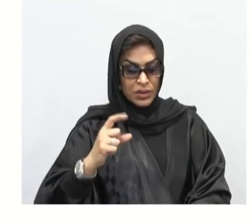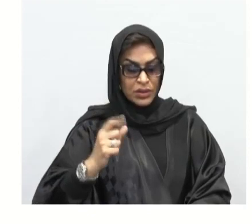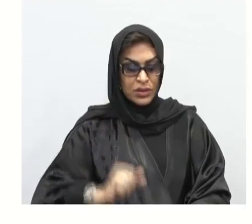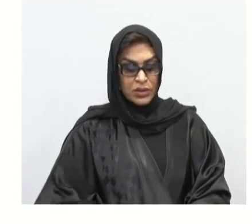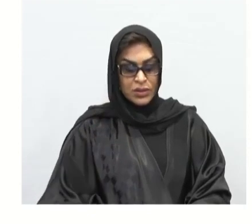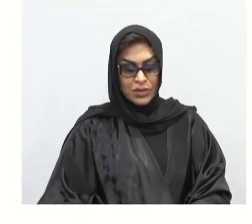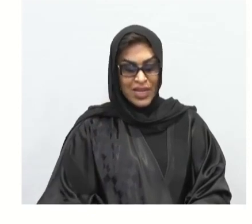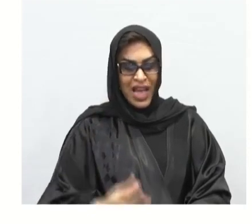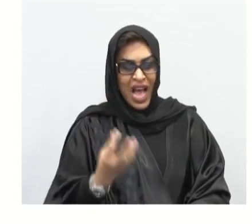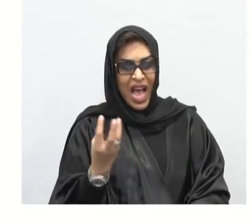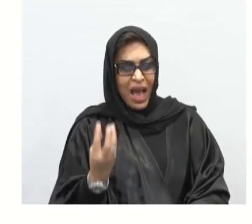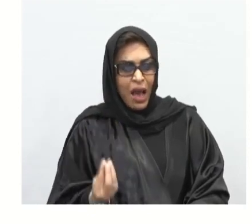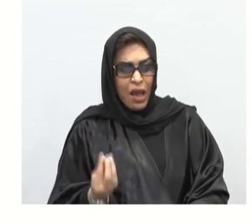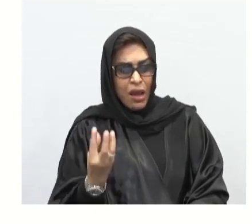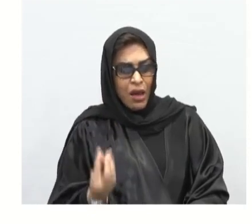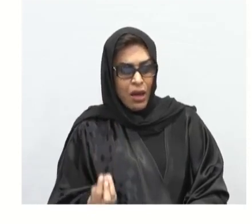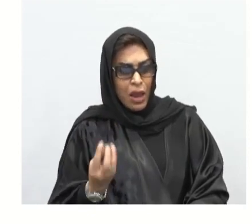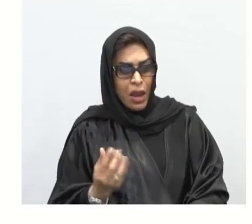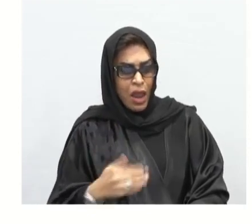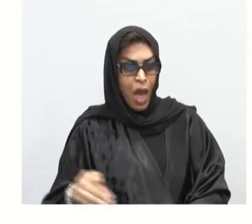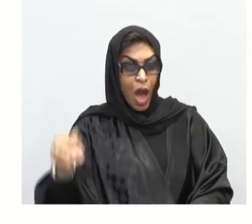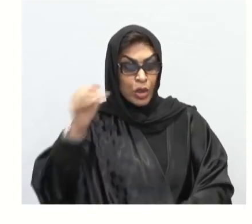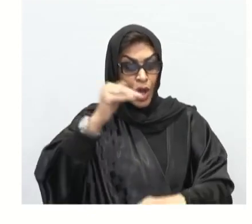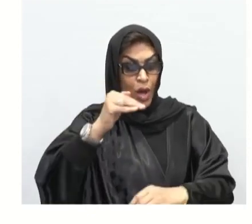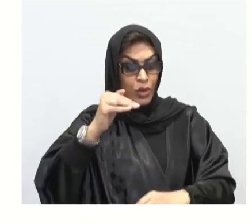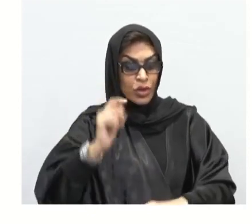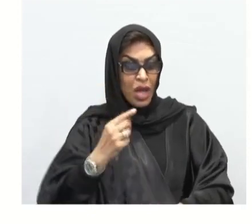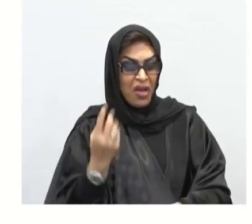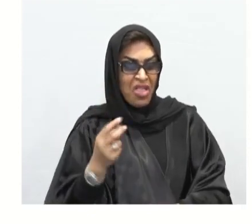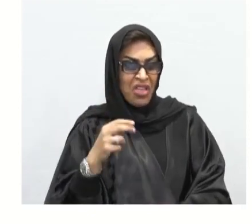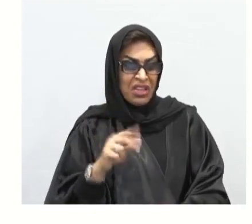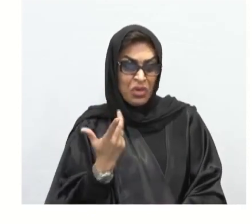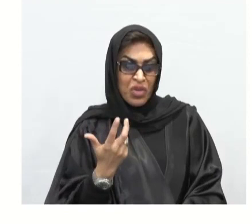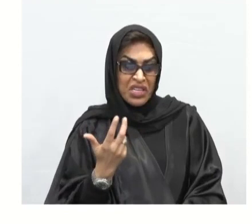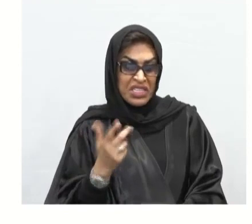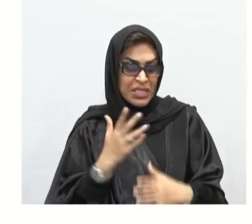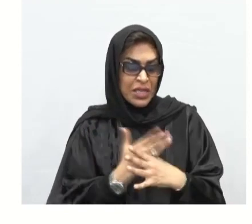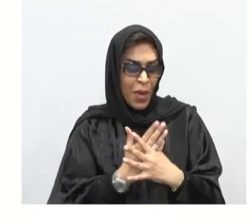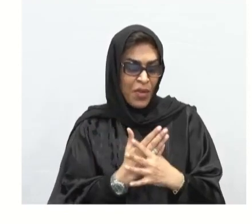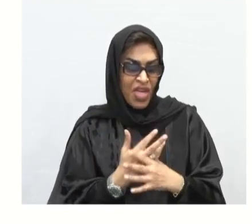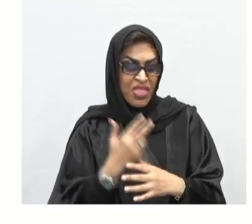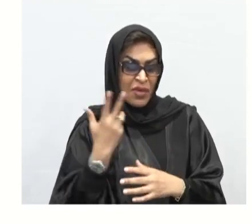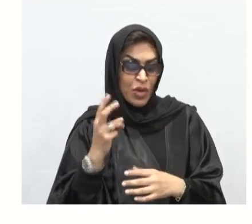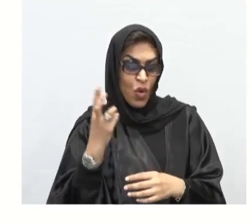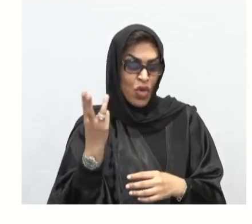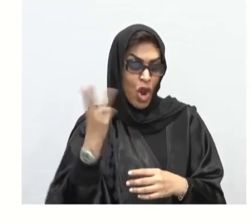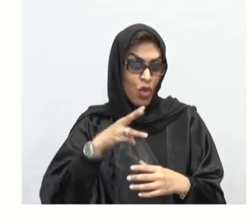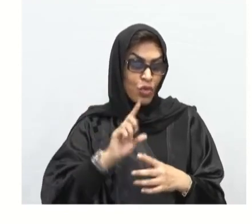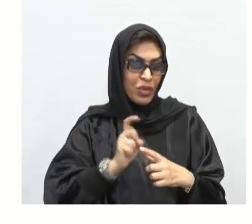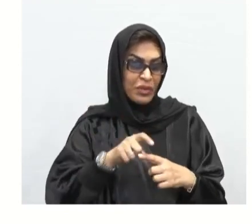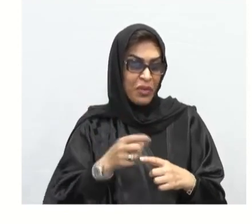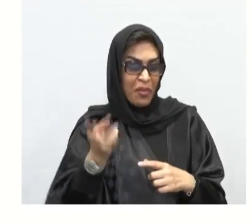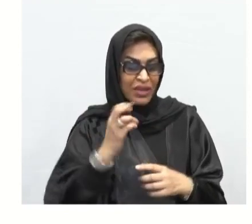لانه اقل جاذبيه بنسبه ثمان وثلاثين في المئه يليه بعد ذلك الزهره